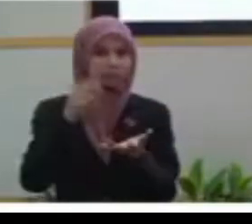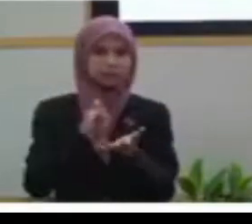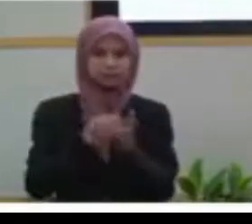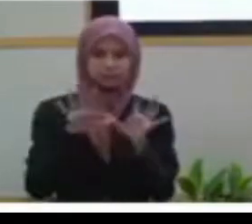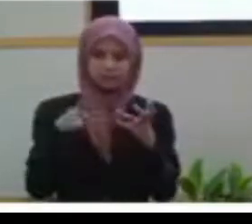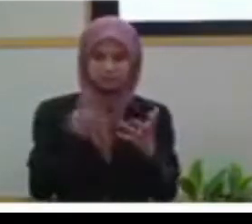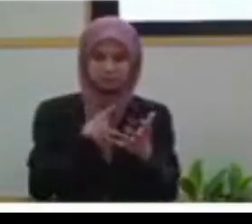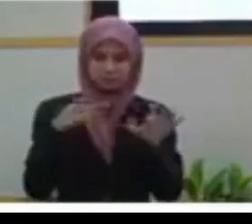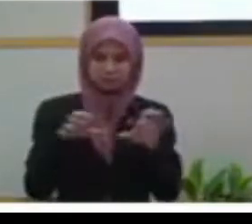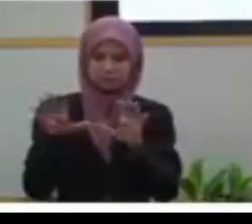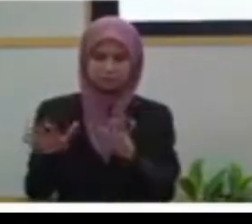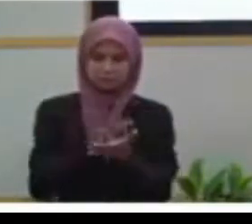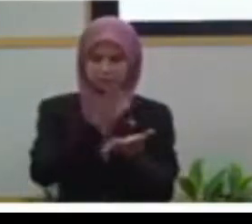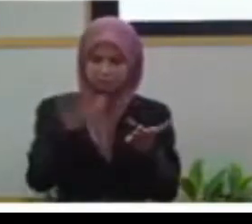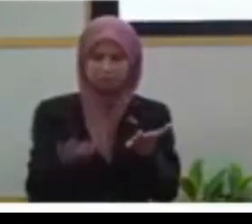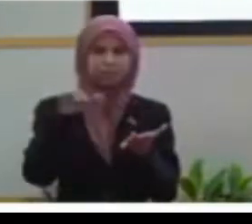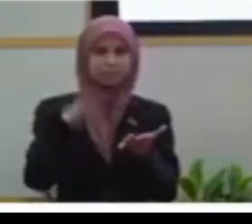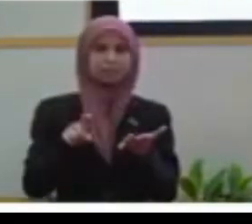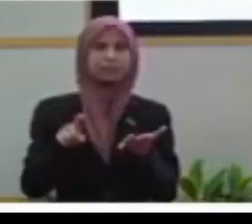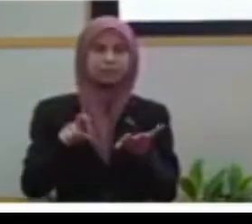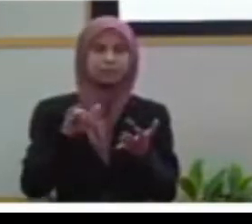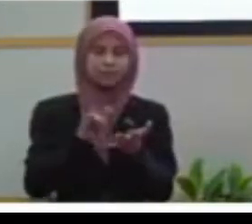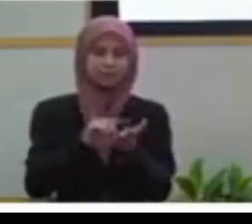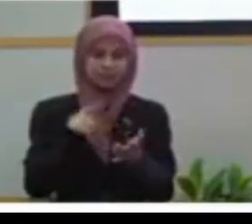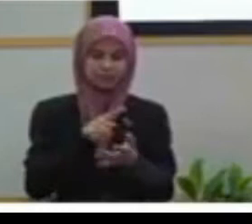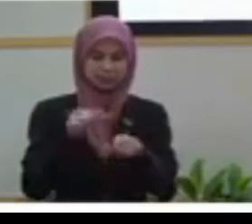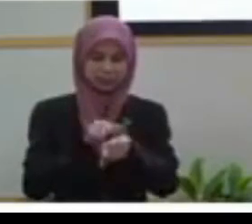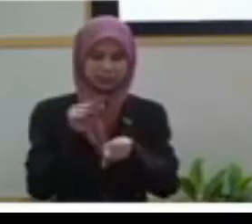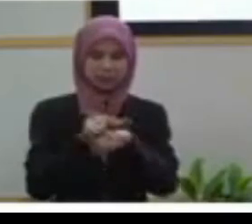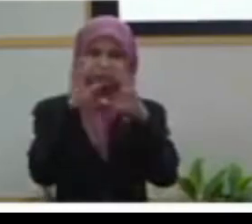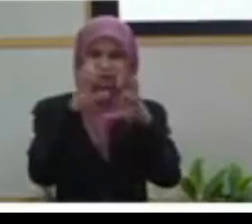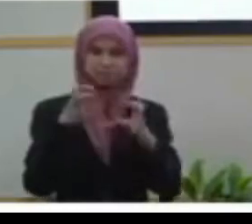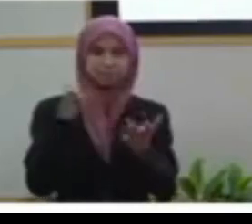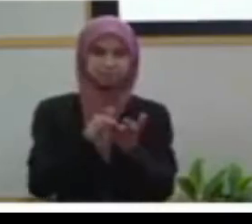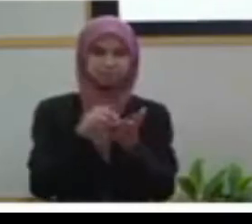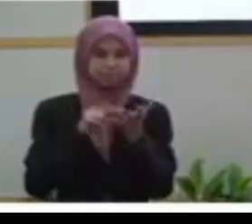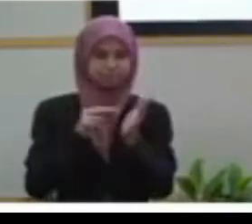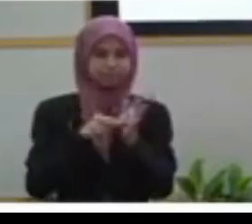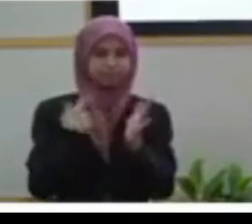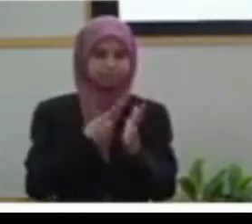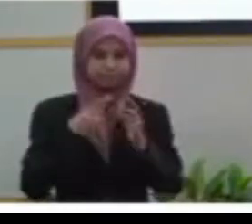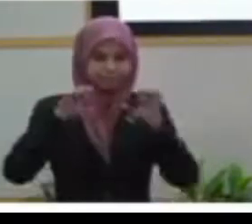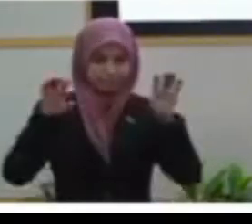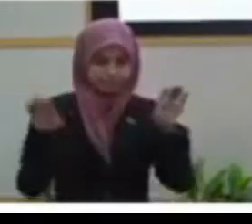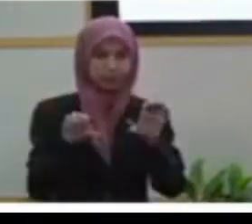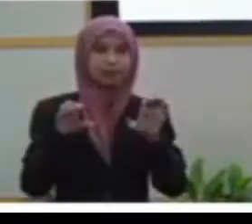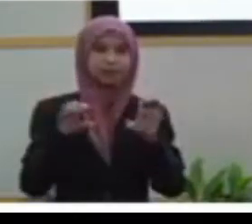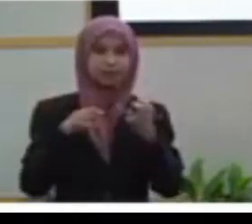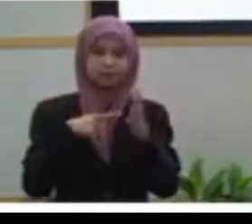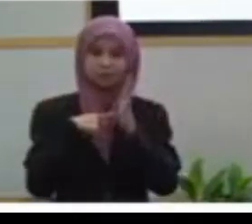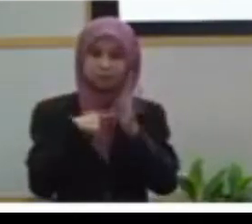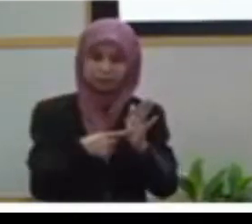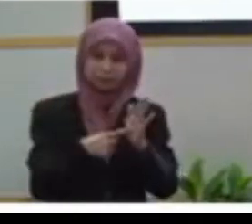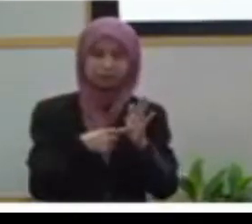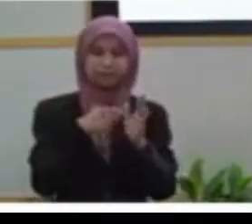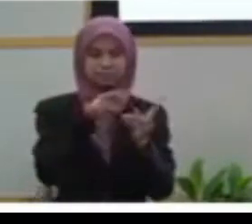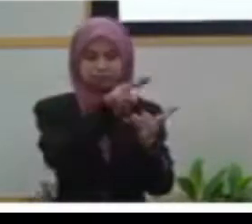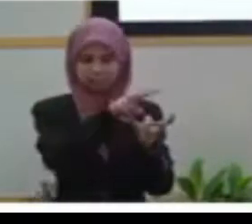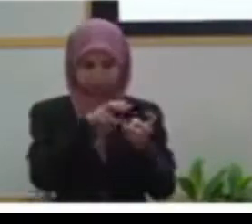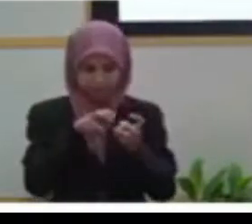it into practice. Sebab itulah kita gunakan salah satu hari ini adalah dengan memberi tutorial untuk menjadikan